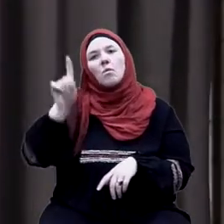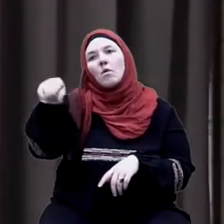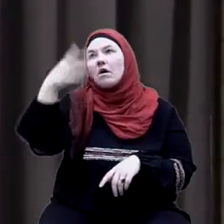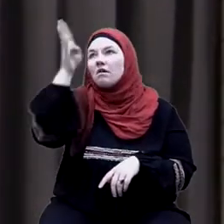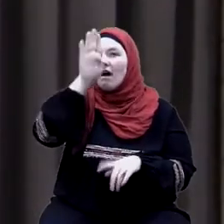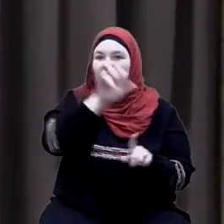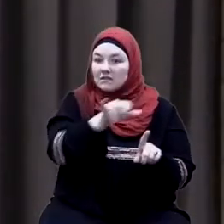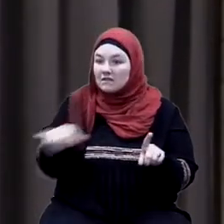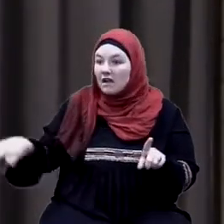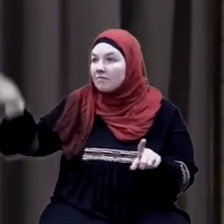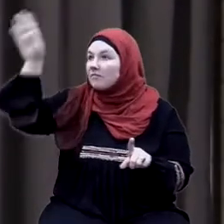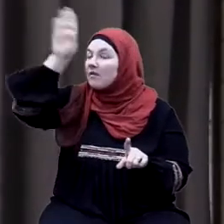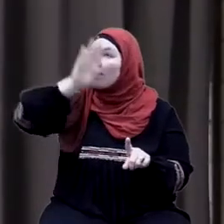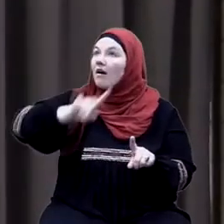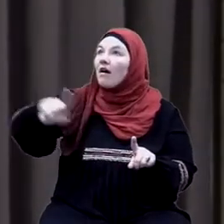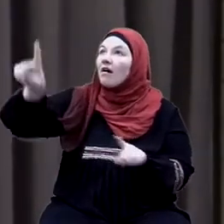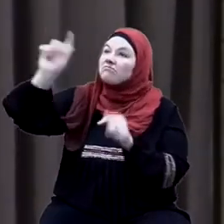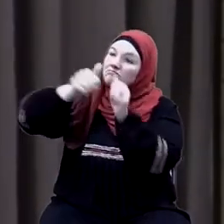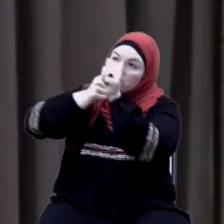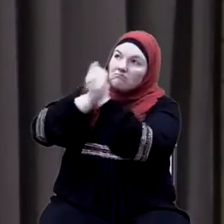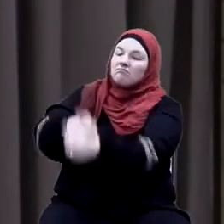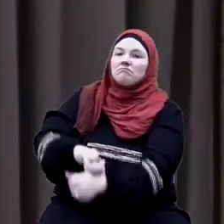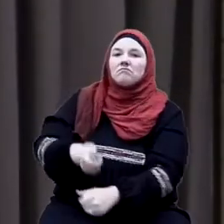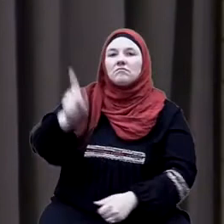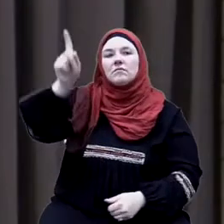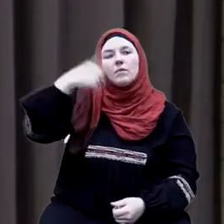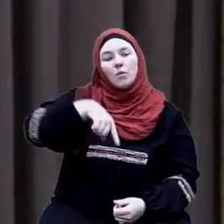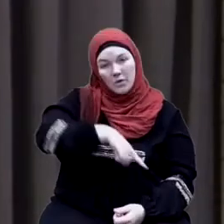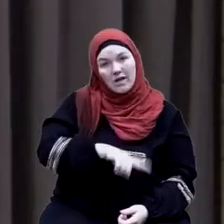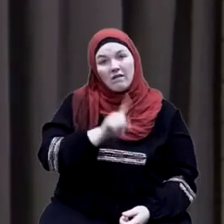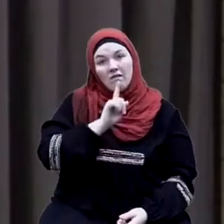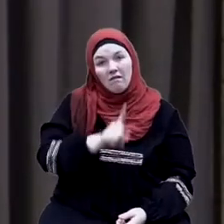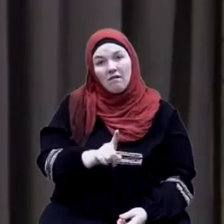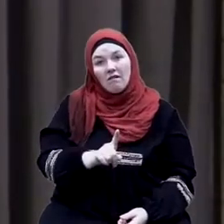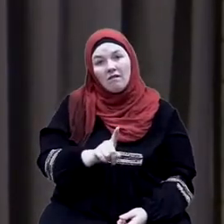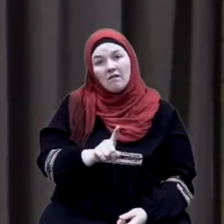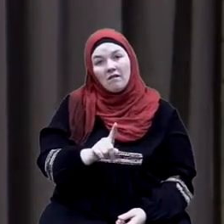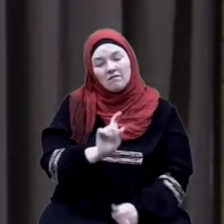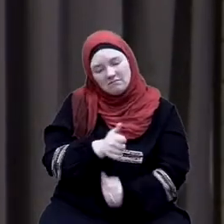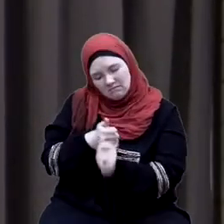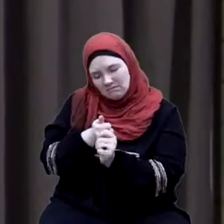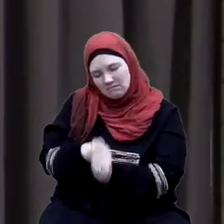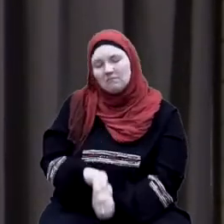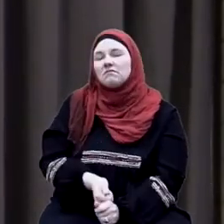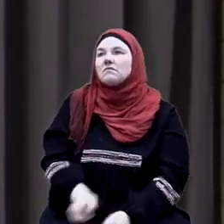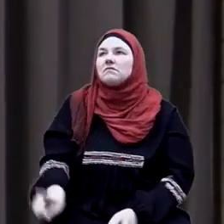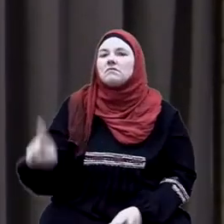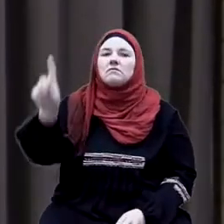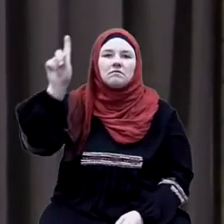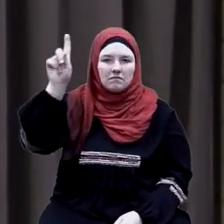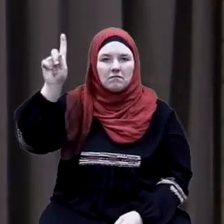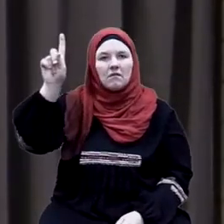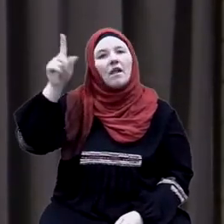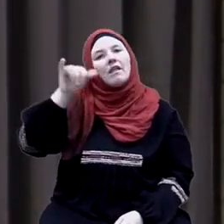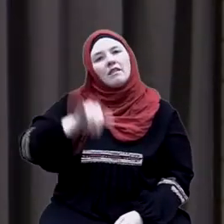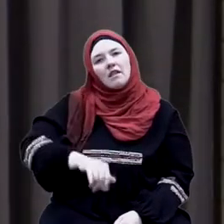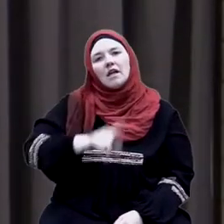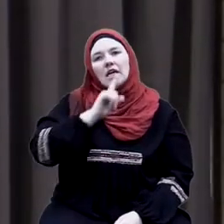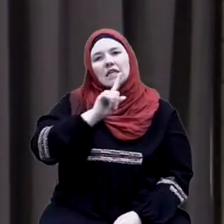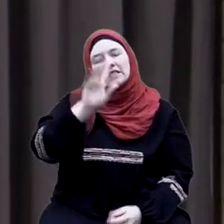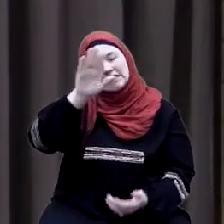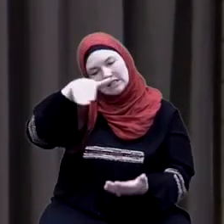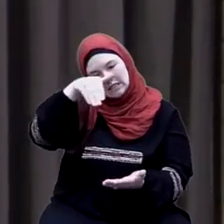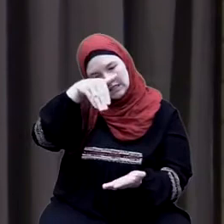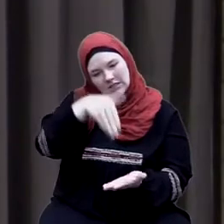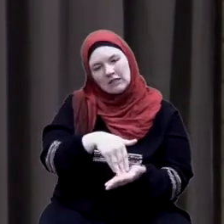God, إِلَهًا وَاحِدًا, and we are in submission to him. This is the sense